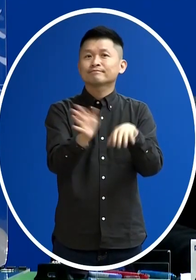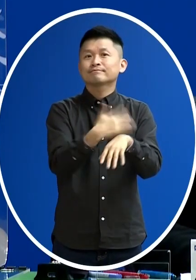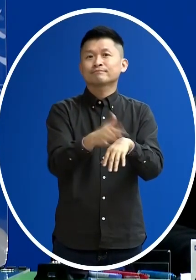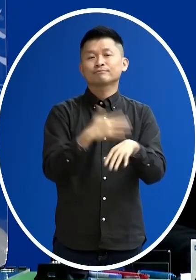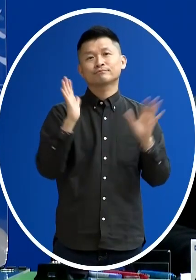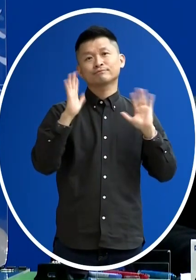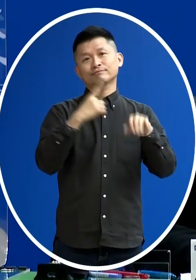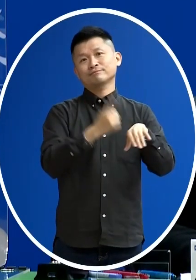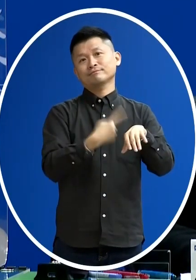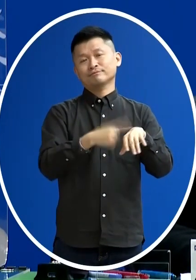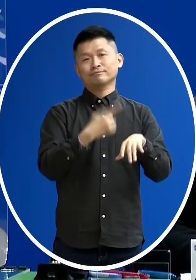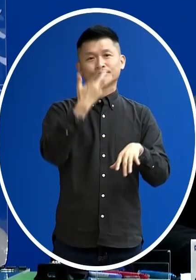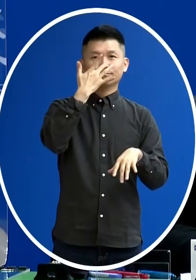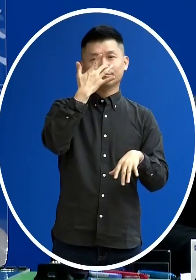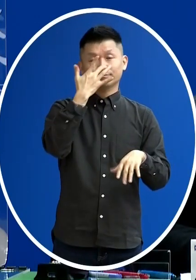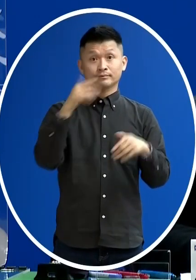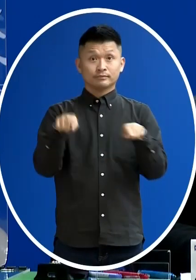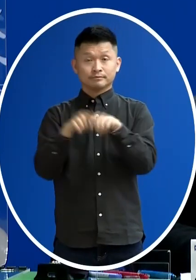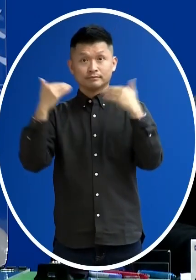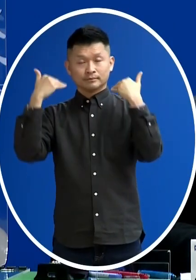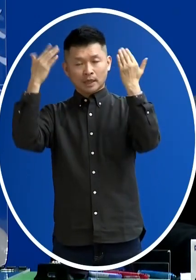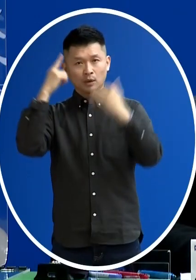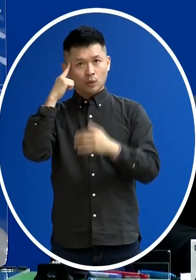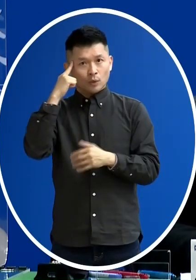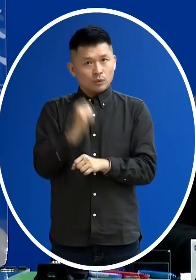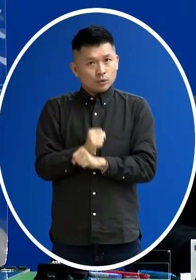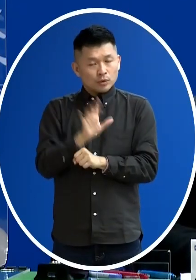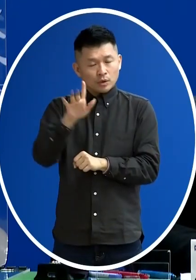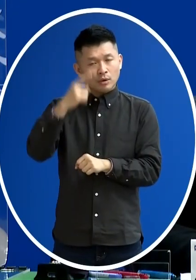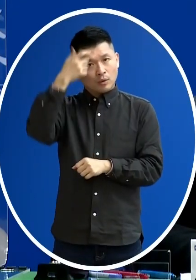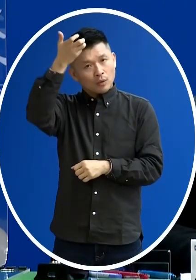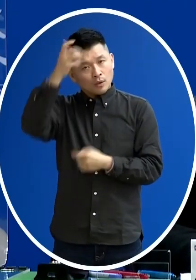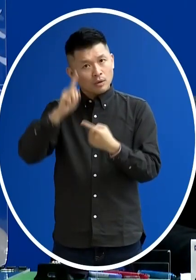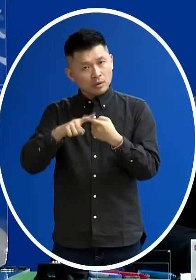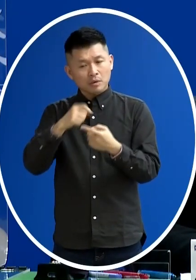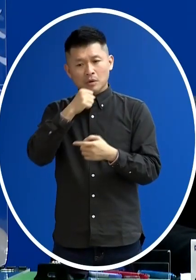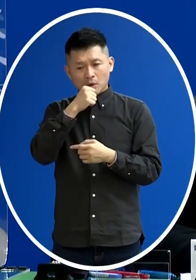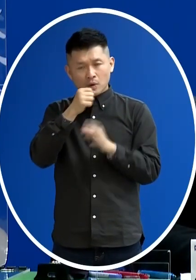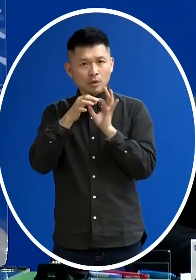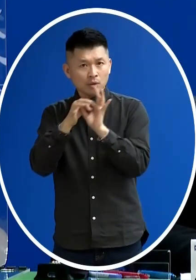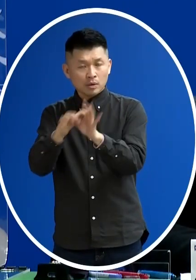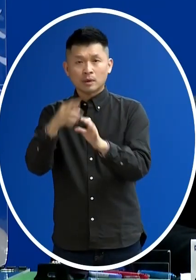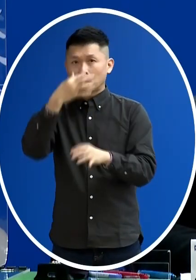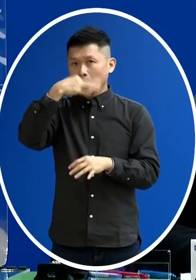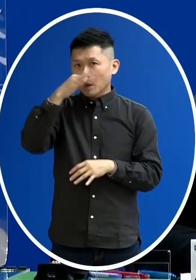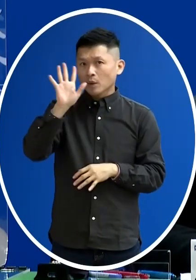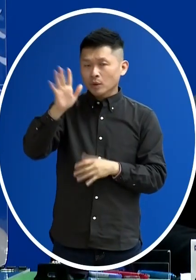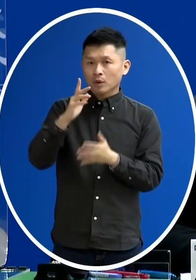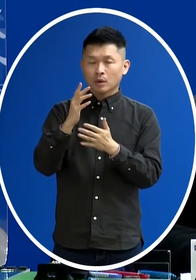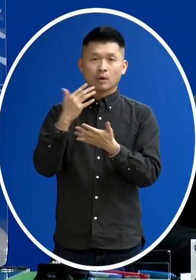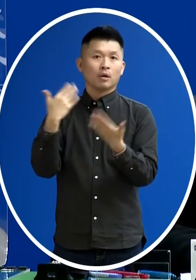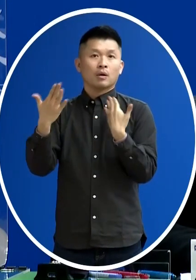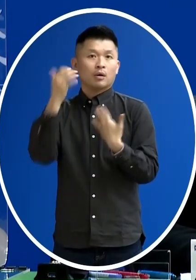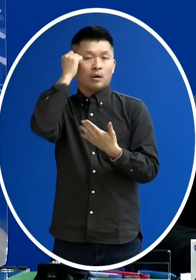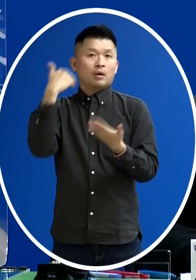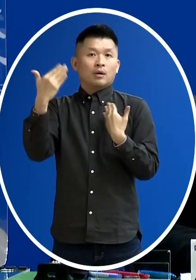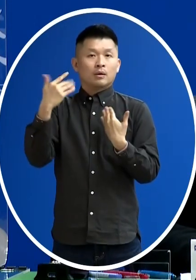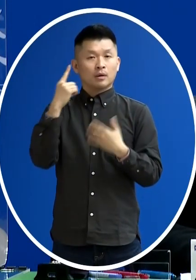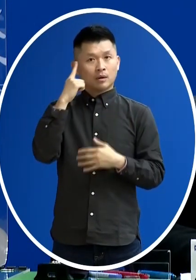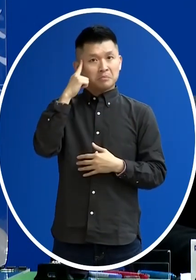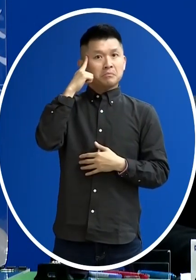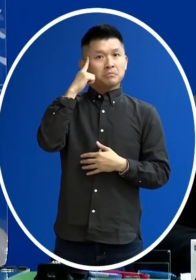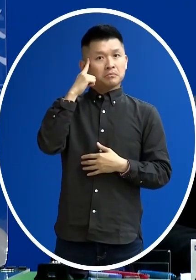特性有关一般大概都是大人会观察到有发烧或者一直在咳嗽或流鼻水这些症状才会警觉到